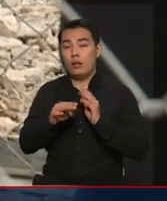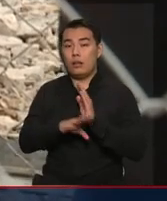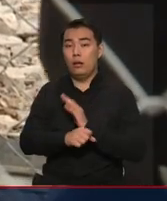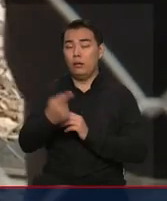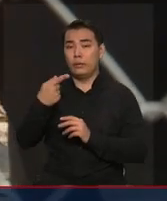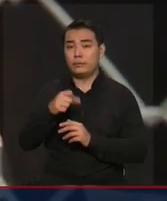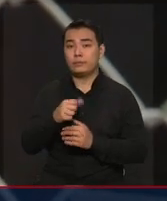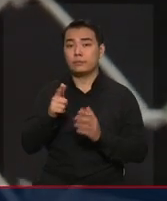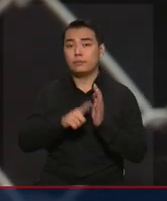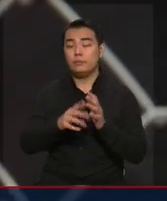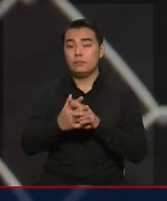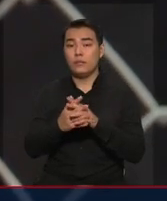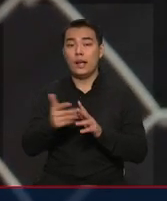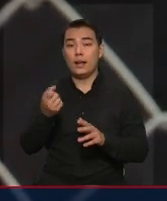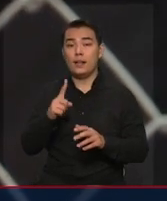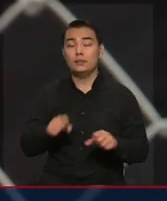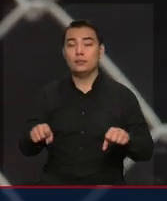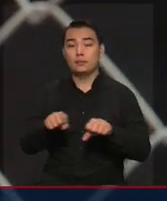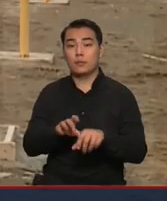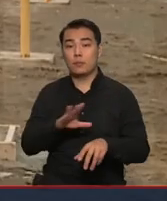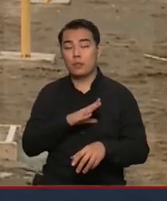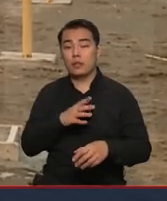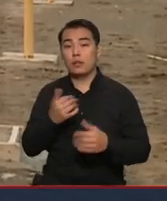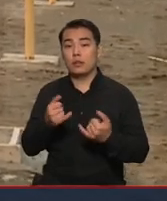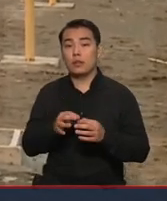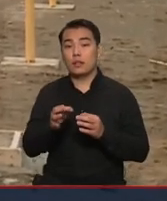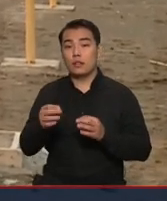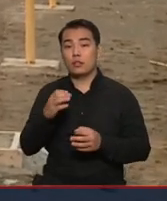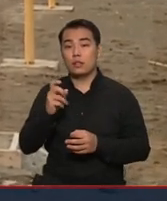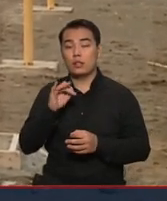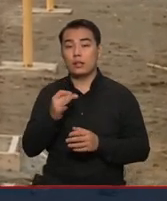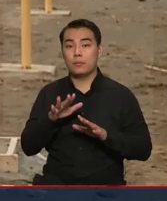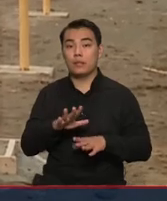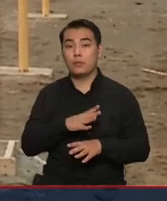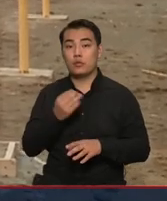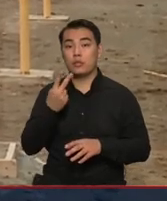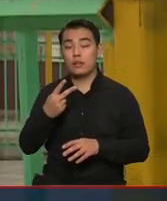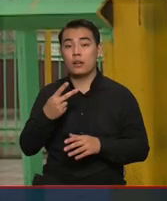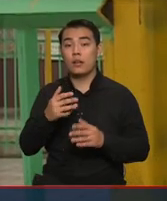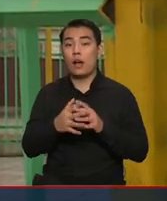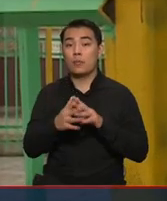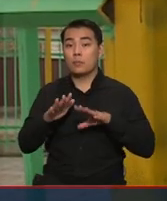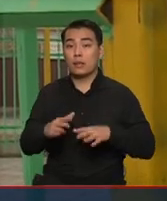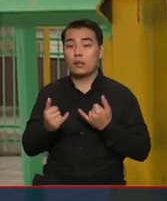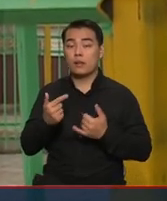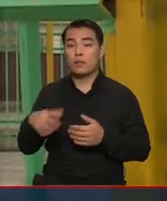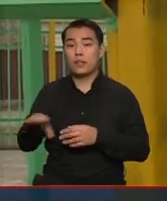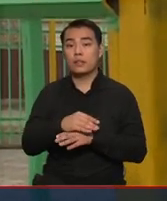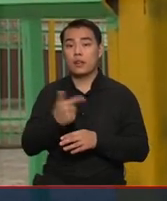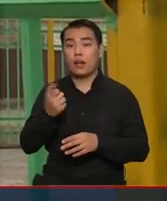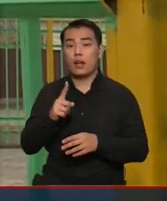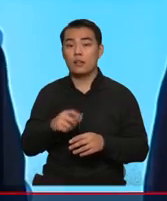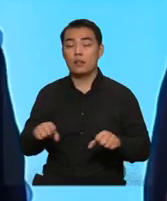аптада 7 ауыл көгілдір отынмен қамтылды. Дені Шалғайда орналасқан. Бірер күнде тағы 2 елді мекен тұрғындарының көптен күткен